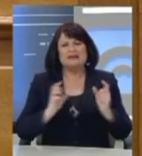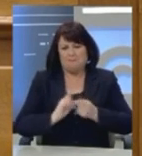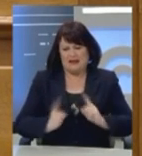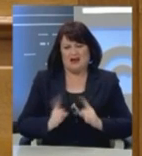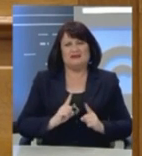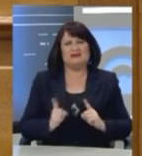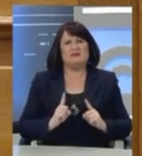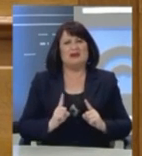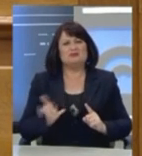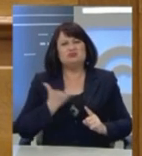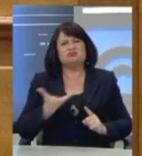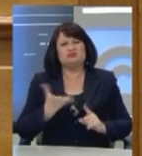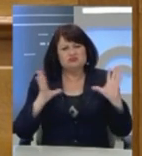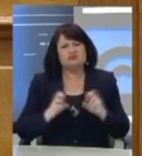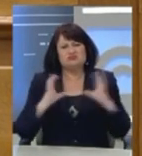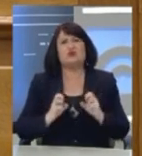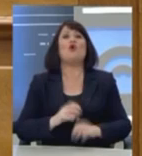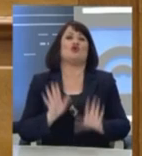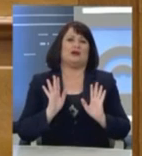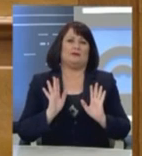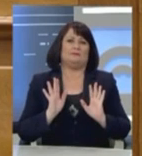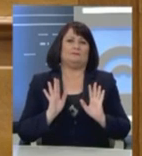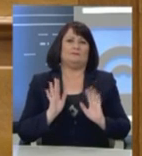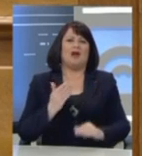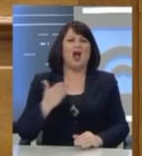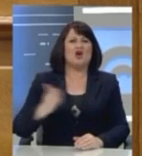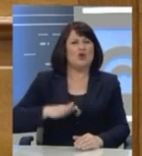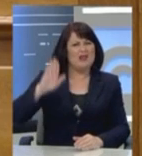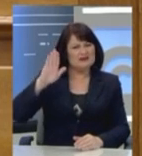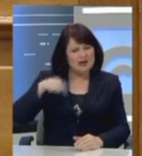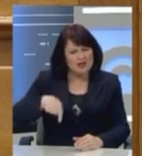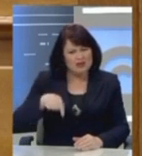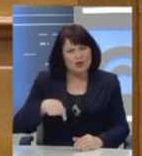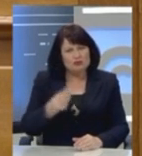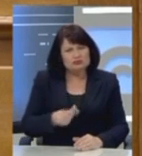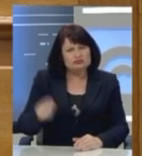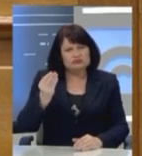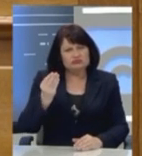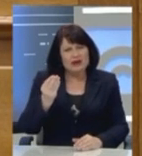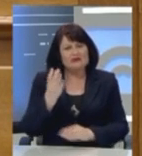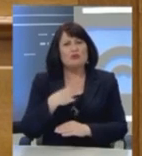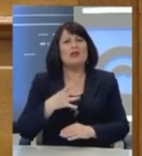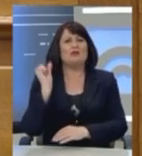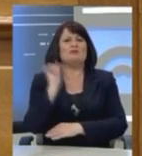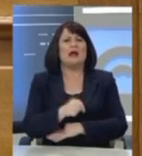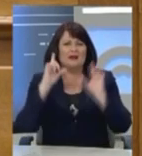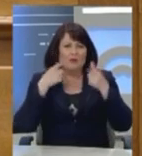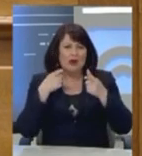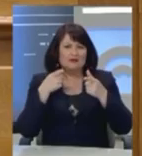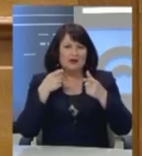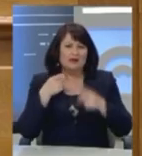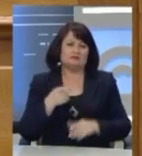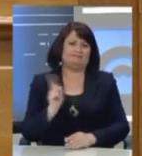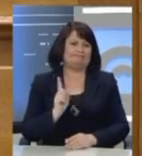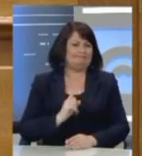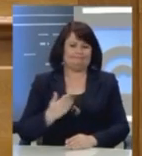διχαστικός λόγος από τον οποίο τρέφεται και δυναμώνει η ακροδεξιά και η εχθρή της δημοκρατίας. Θα